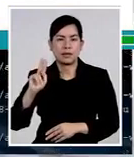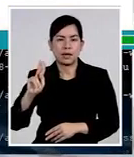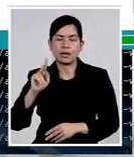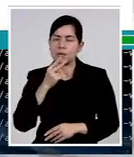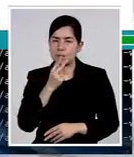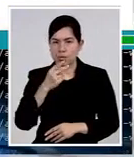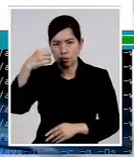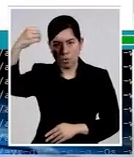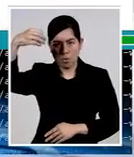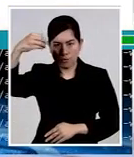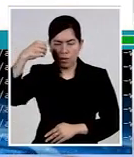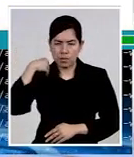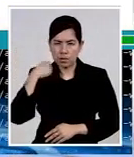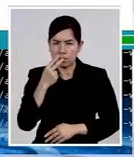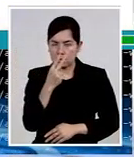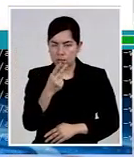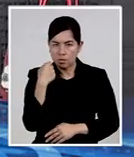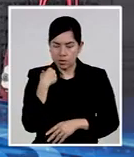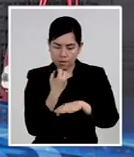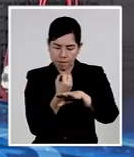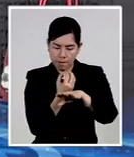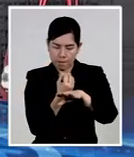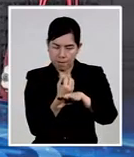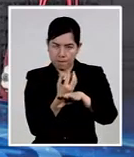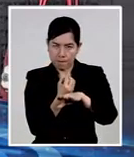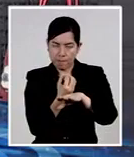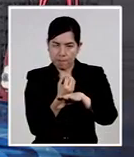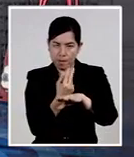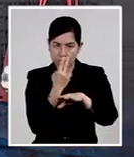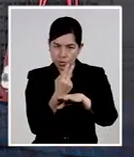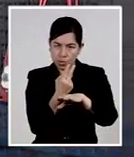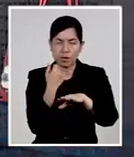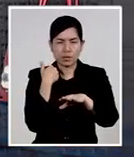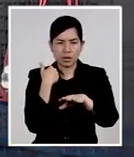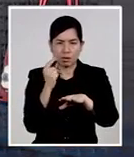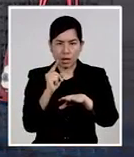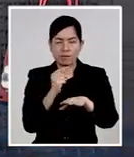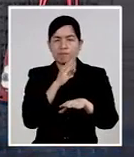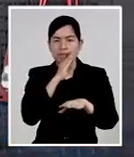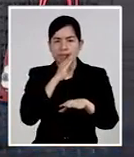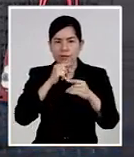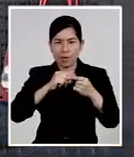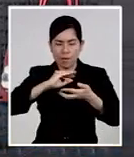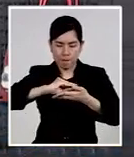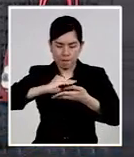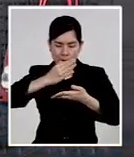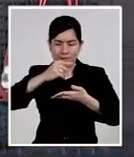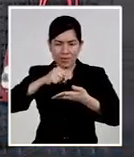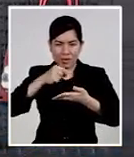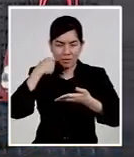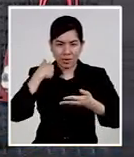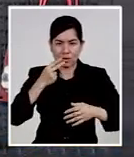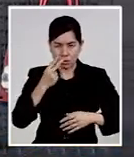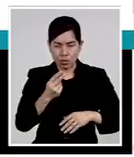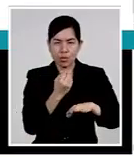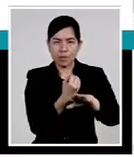ว่ามันมีการกระพริบหรือไม่นะครับอัปโหลดไปปั๊บโอเคหลอดไฟกระพริบน